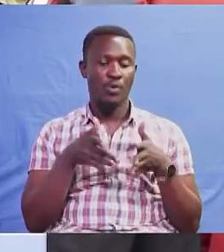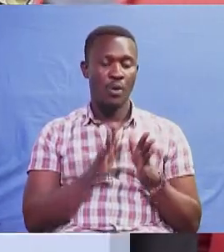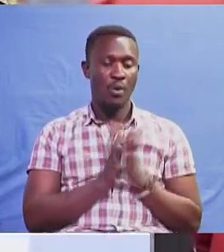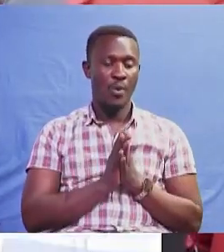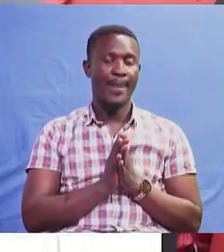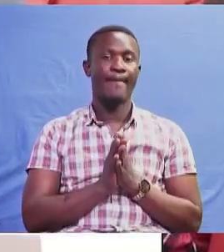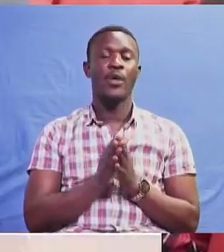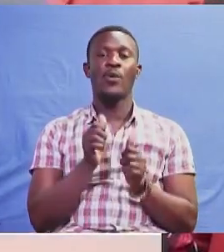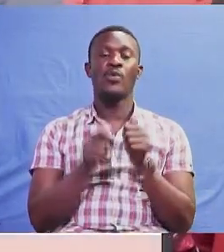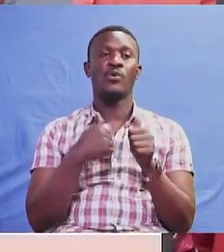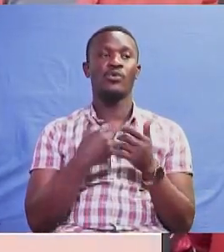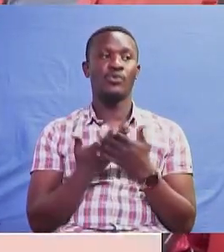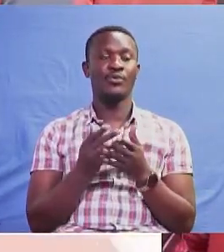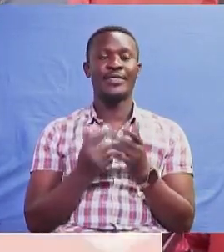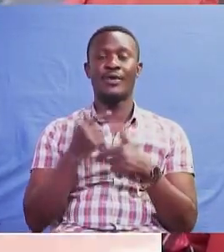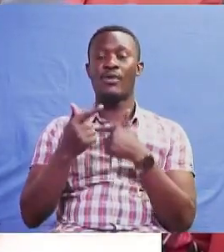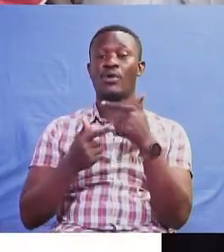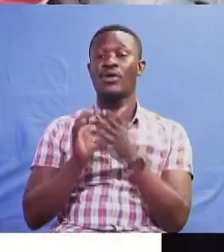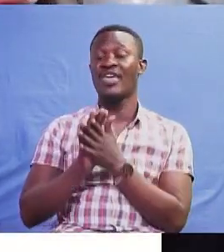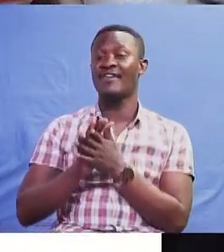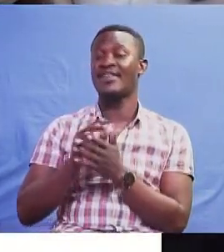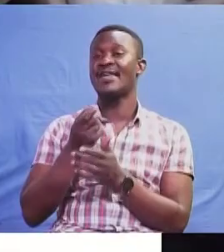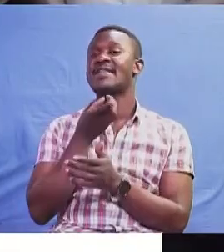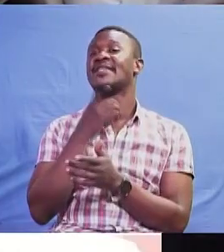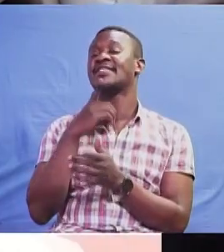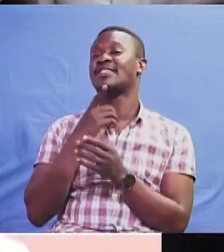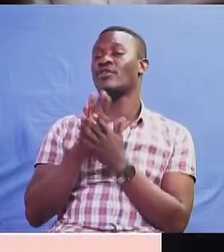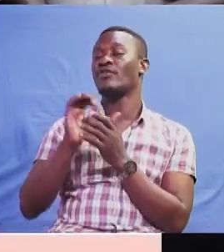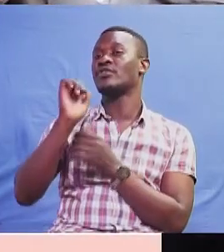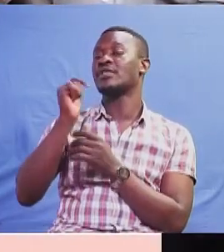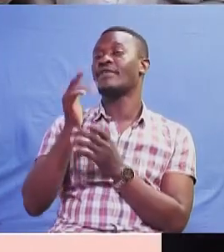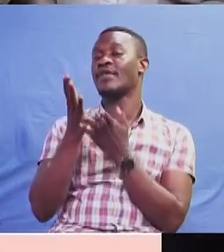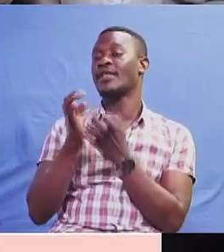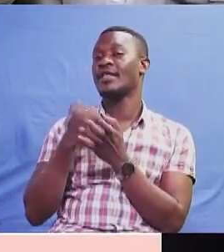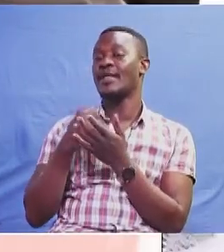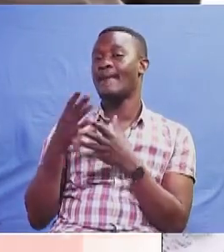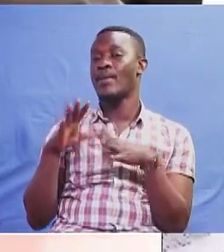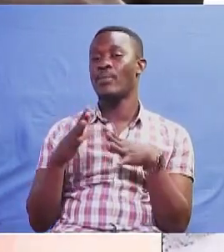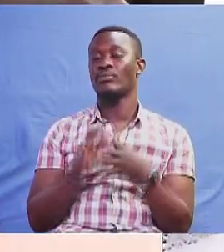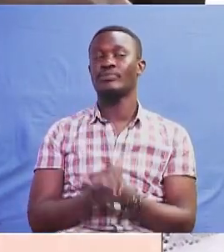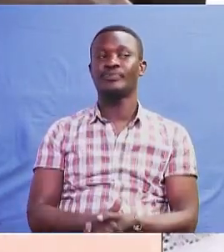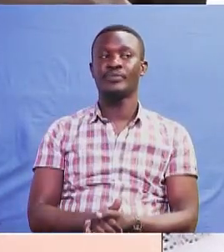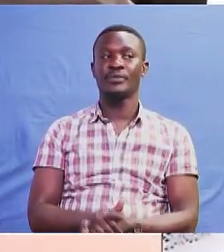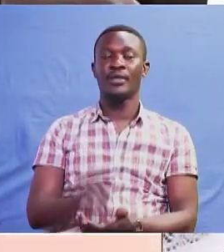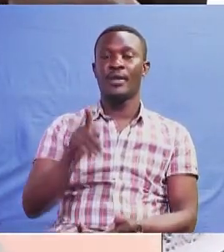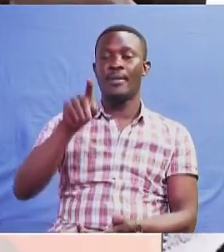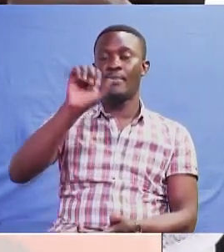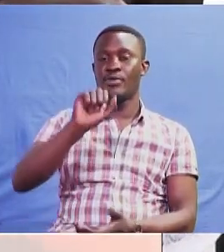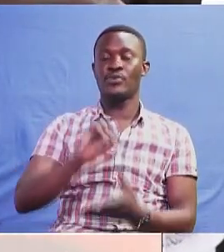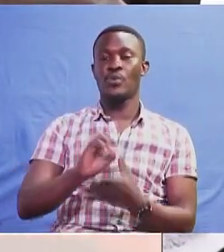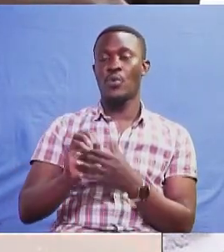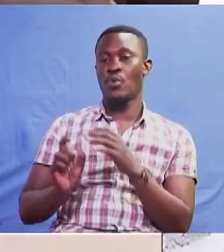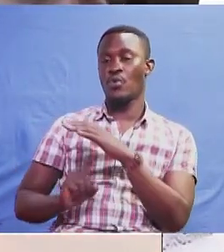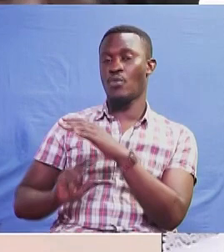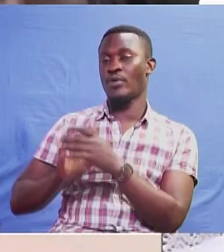shaka ambazo zinatanguliza tamaa ya kisiasa kuliko mahitaji ya jamii. Ni pia zama ni waziri